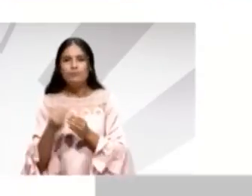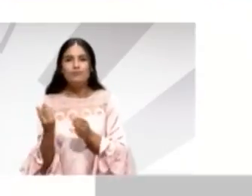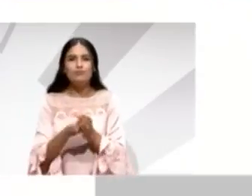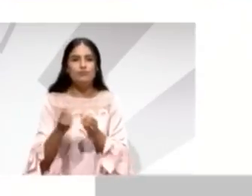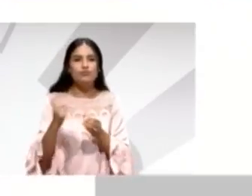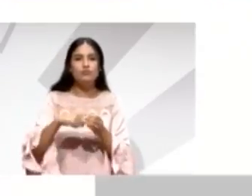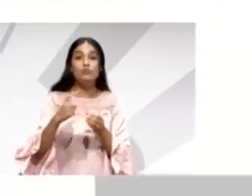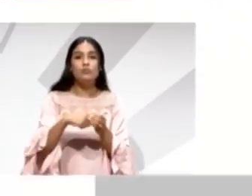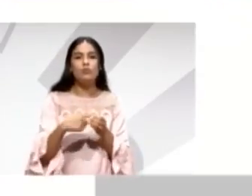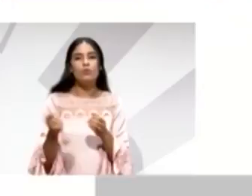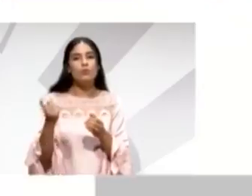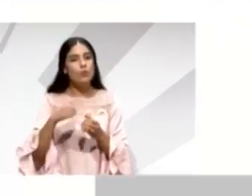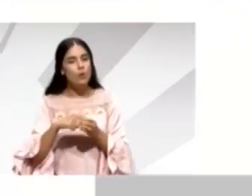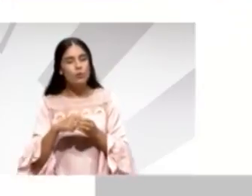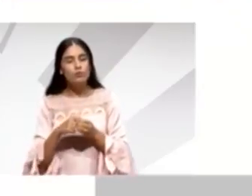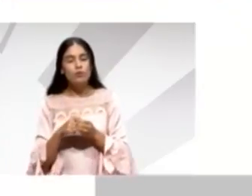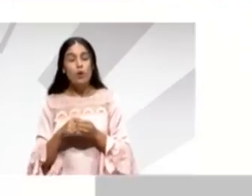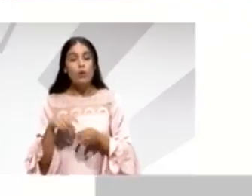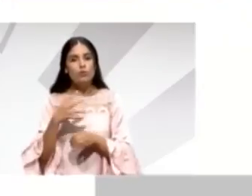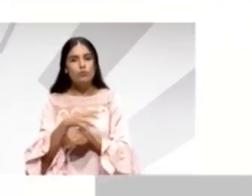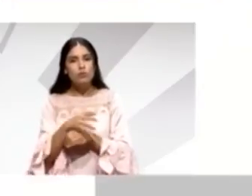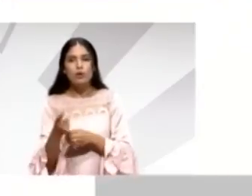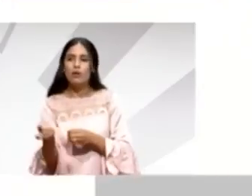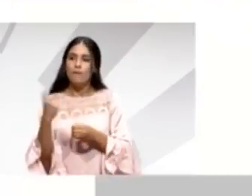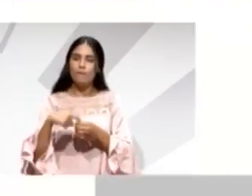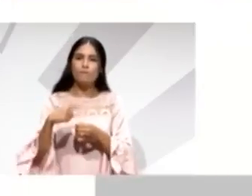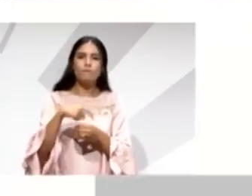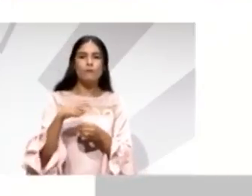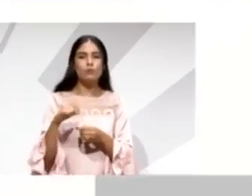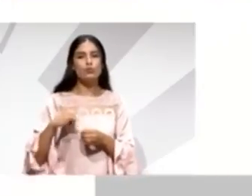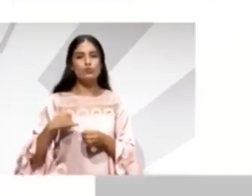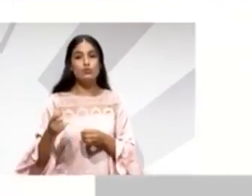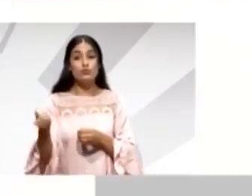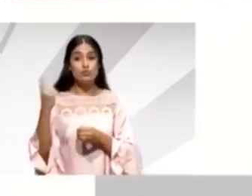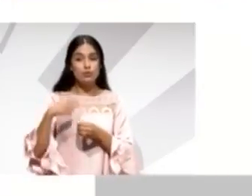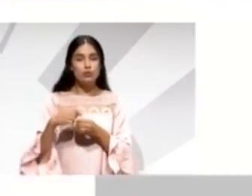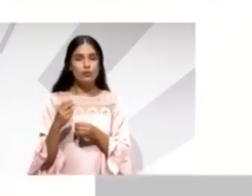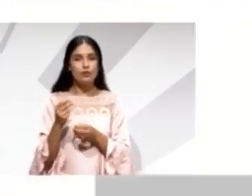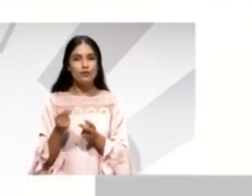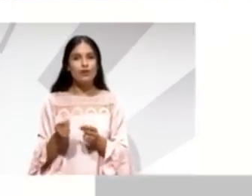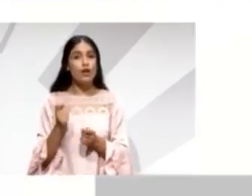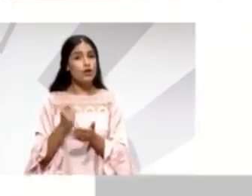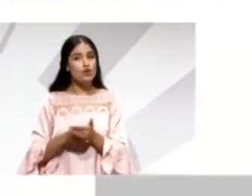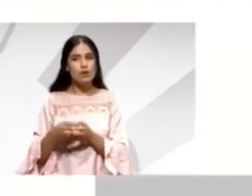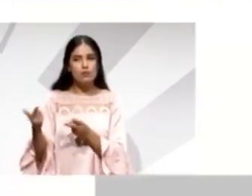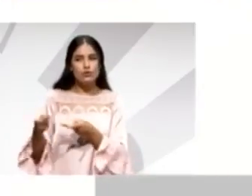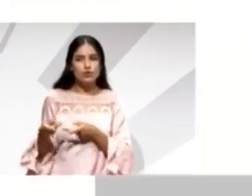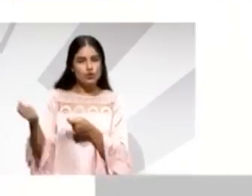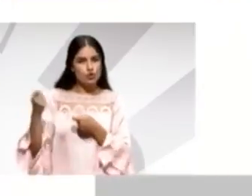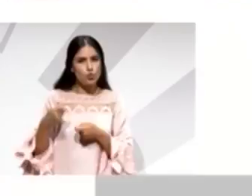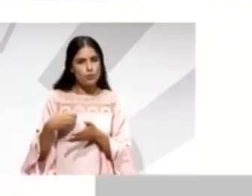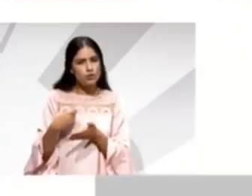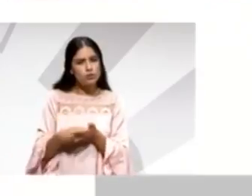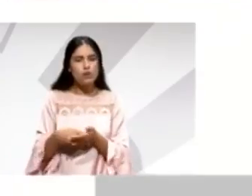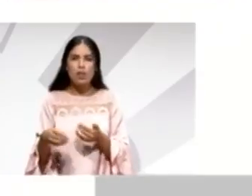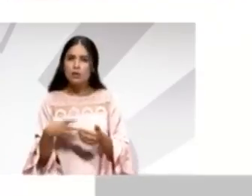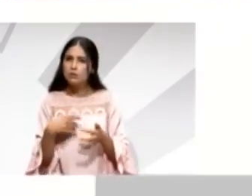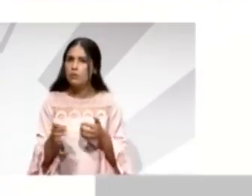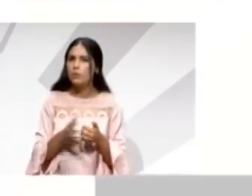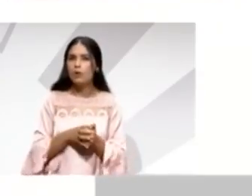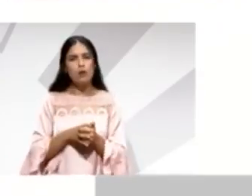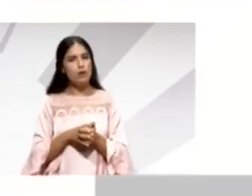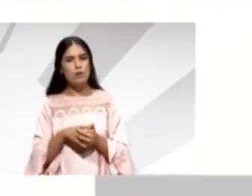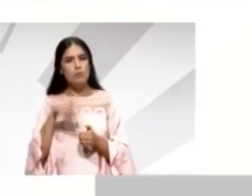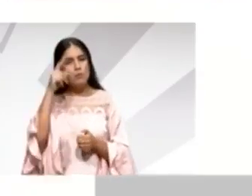بالمزون الاستيعاب المعطلين عن العمل وتطوير امكانيه البلاد وجلب المس المستثمرين في كل البلاد لان البلاد